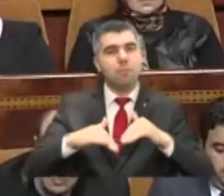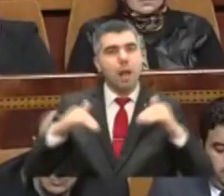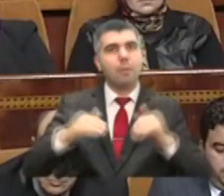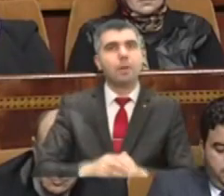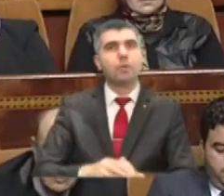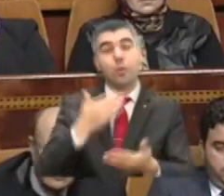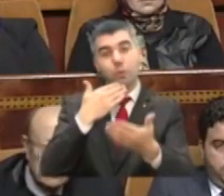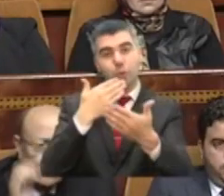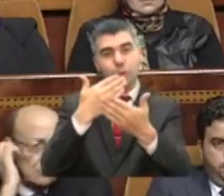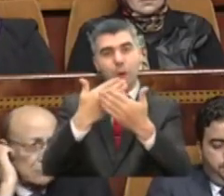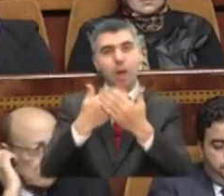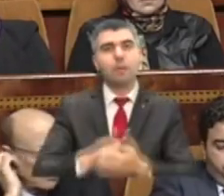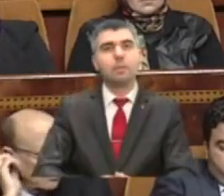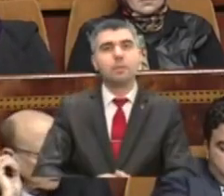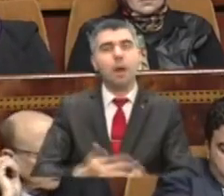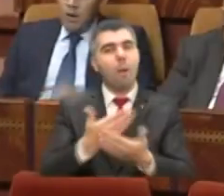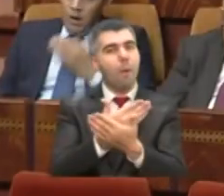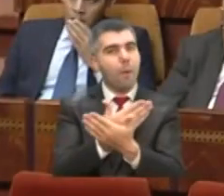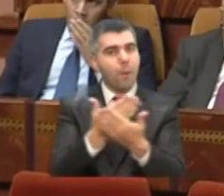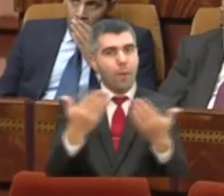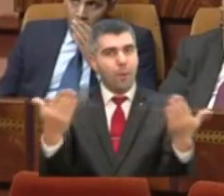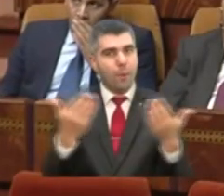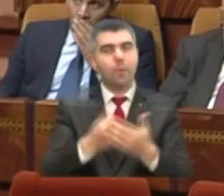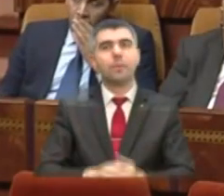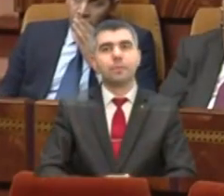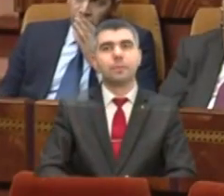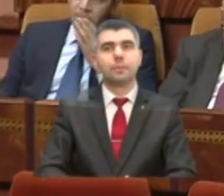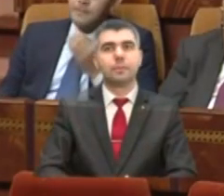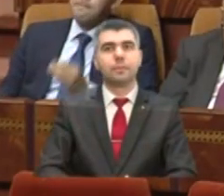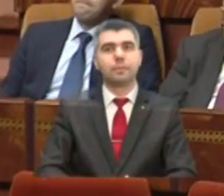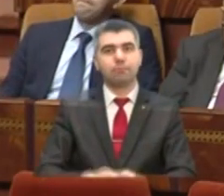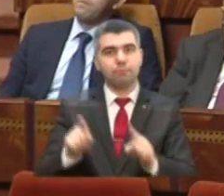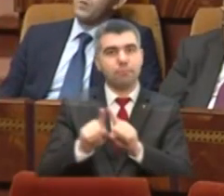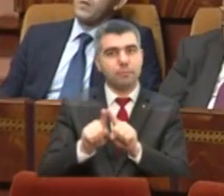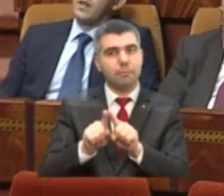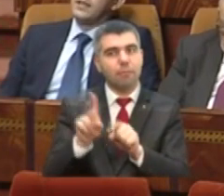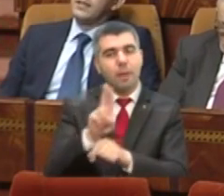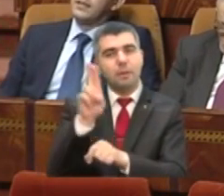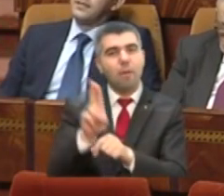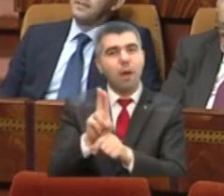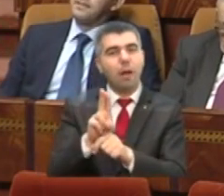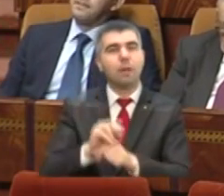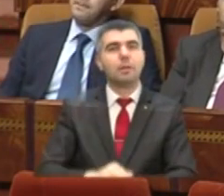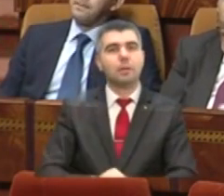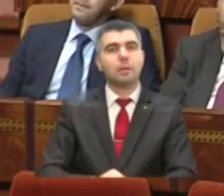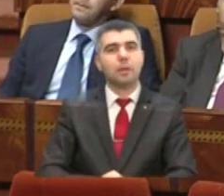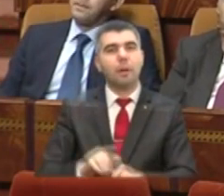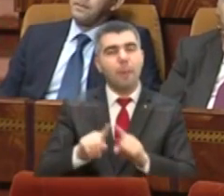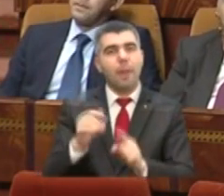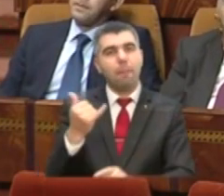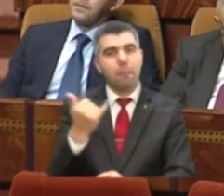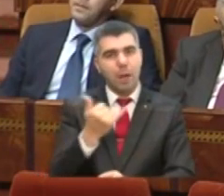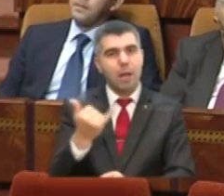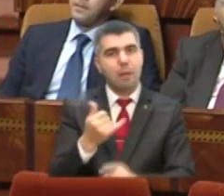البداية جميع الفرق التي بتفضلها بطرح هذا السؤال المحوري